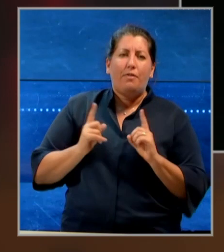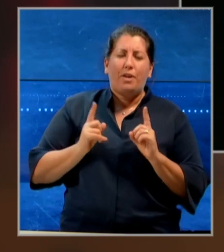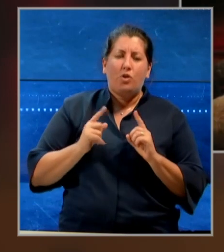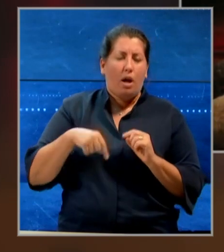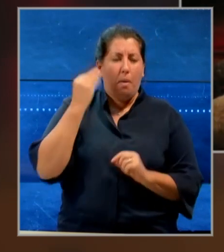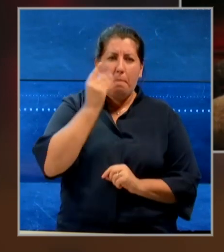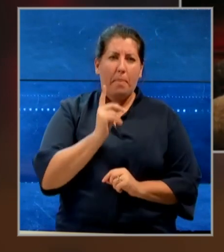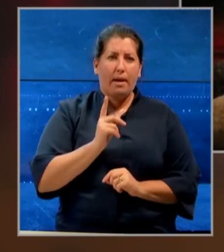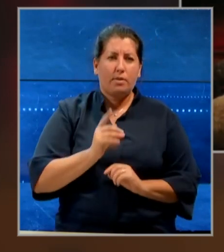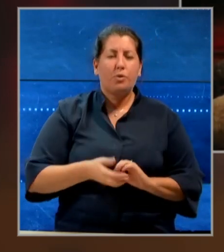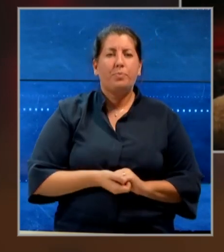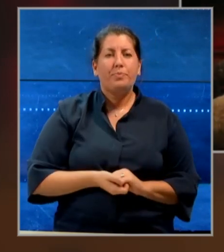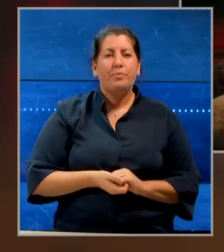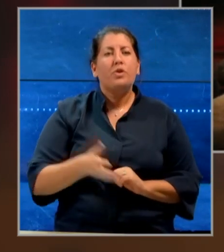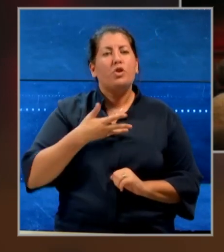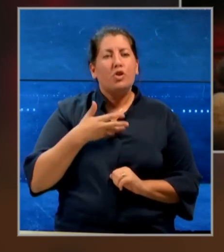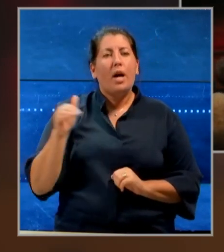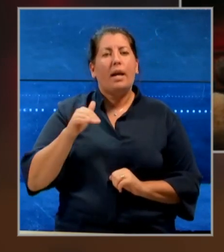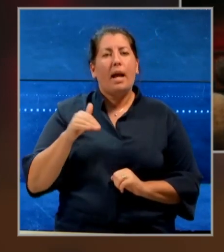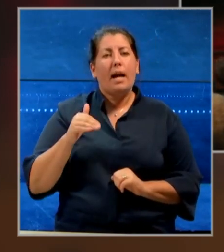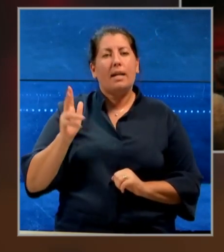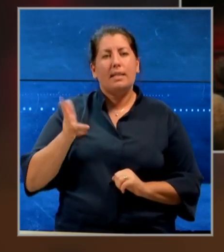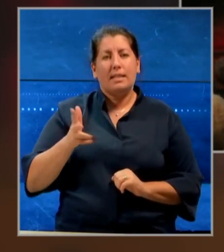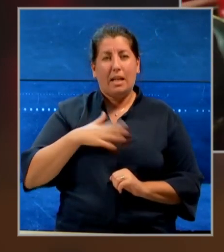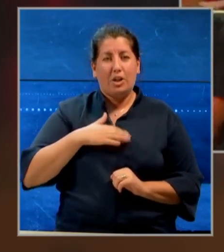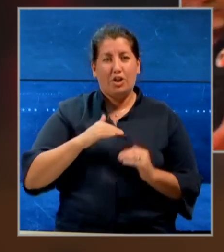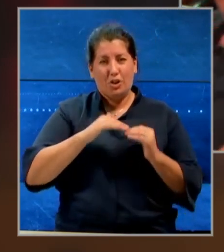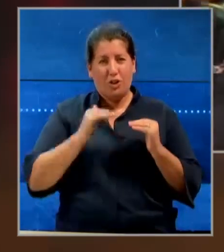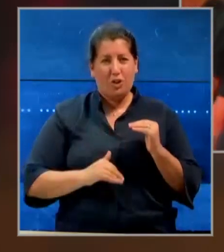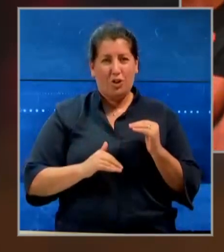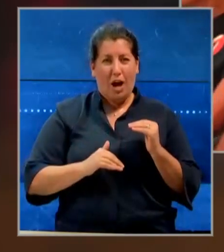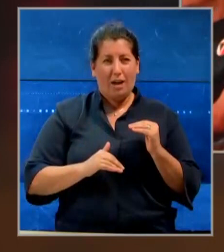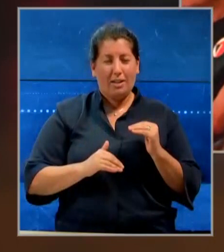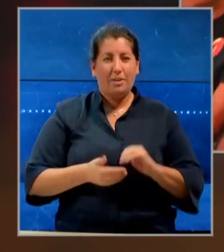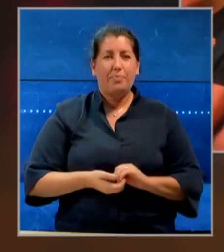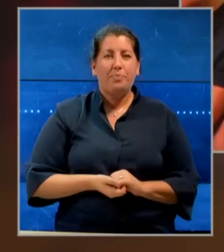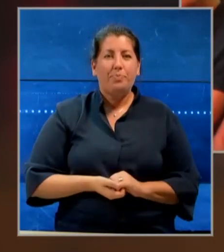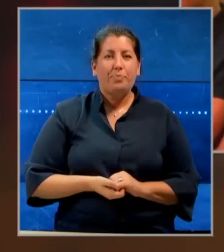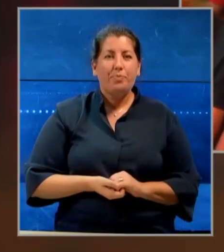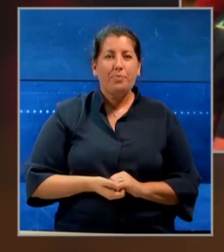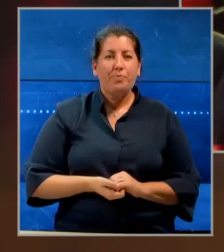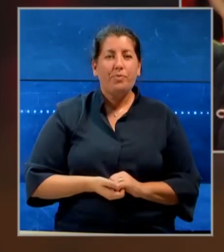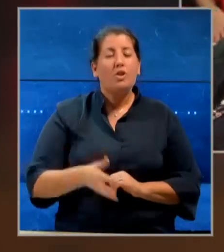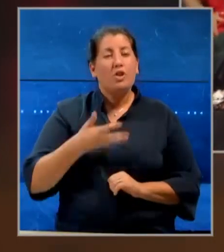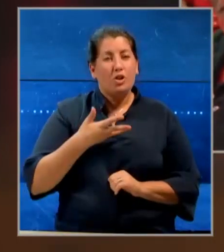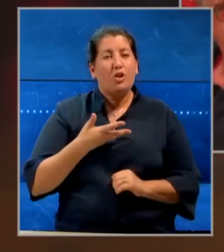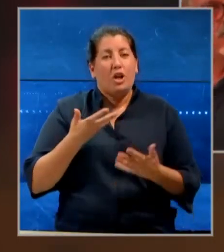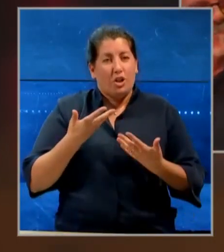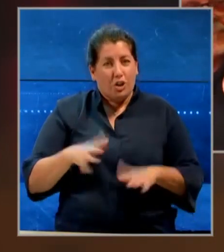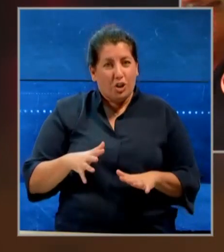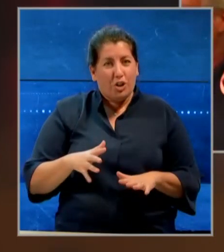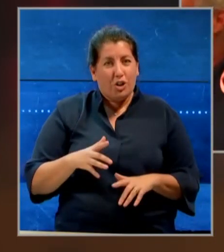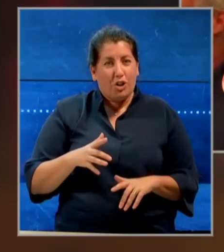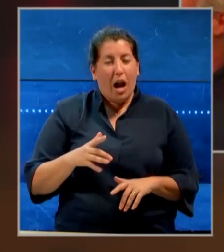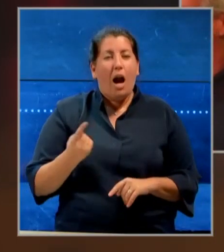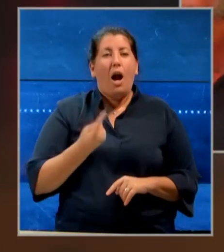dell'Under 13, presentiamo... Esatto, sappiamo questa già squadra che di giovanile, sì. C'è già qualche giocatore che ha delle domande da fare